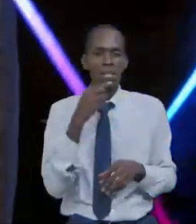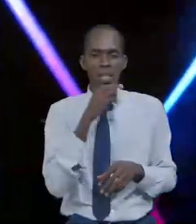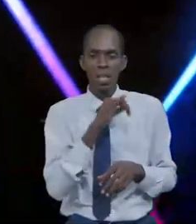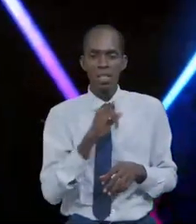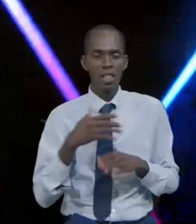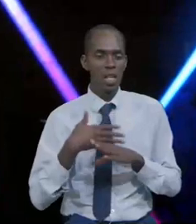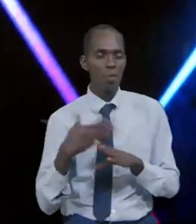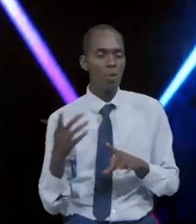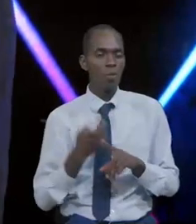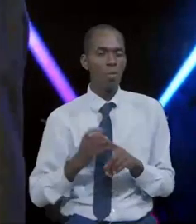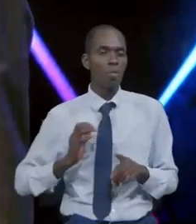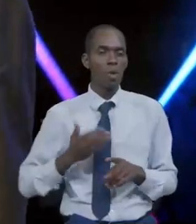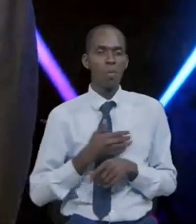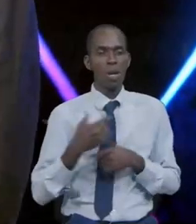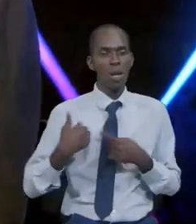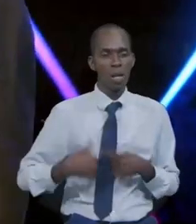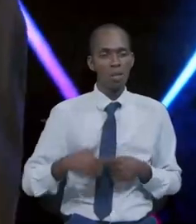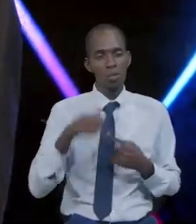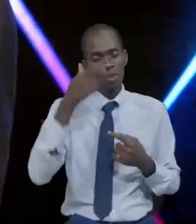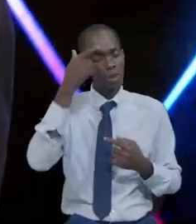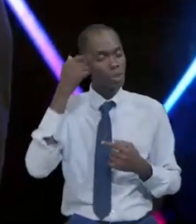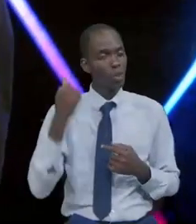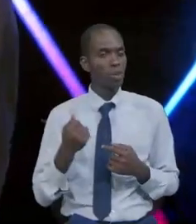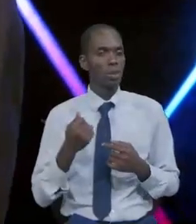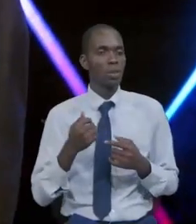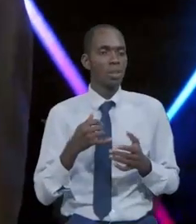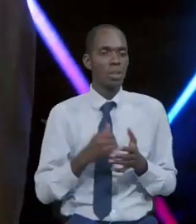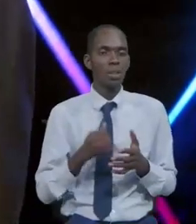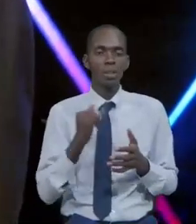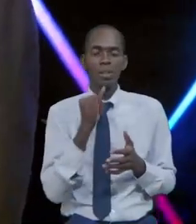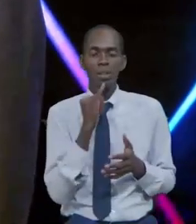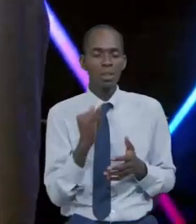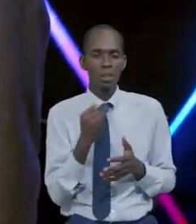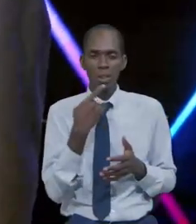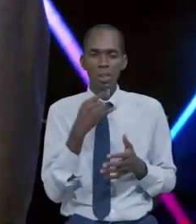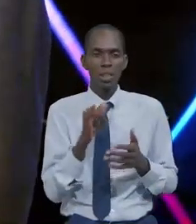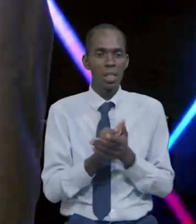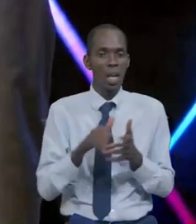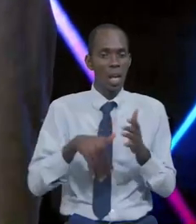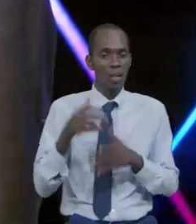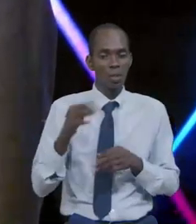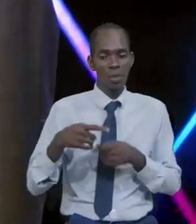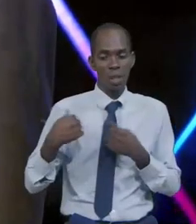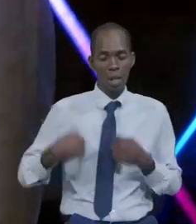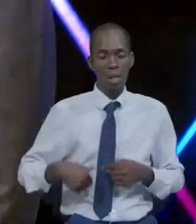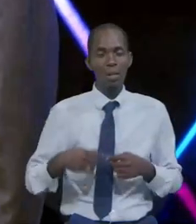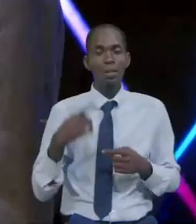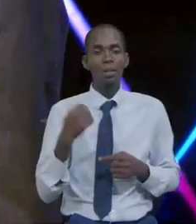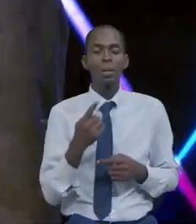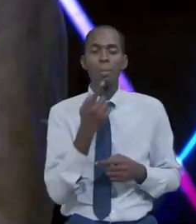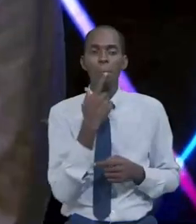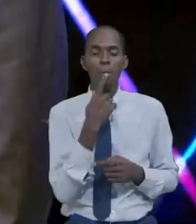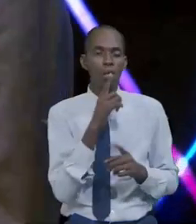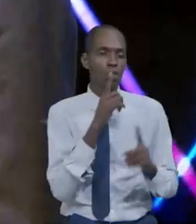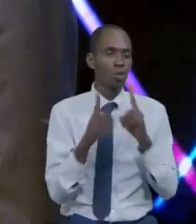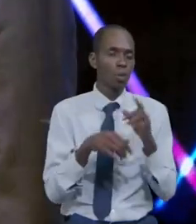cœur, parce qu'au fait, cela vient du cœur. C'est de l'abondance du cœur que la bouche parle. C'est